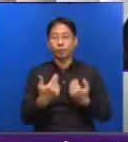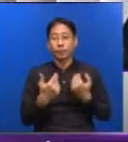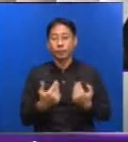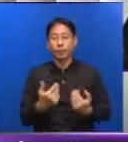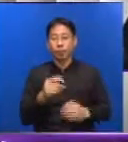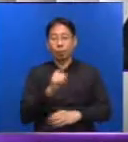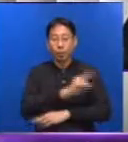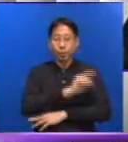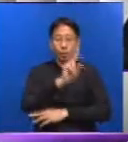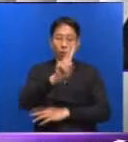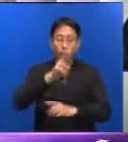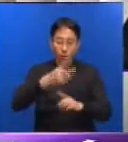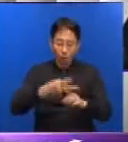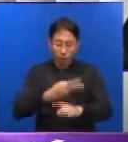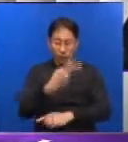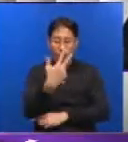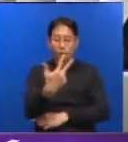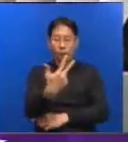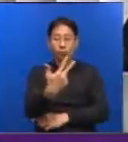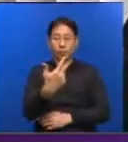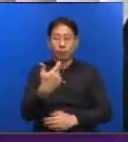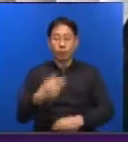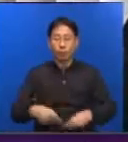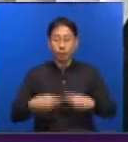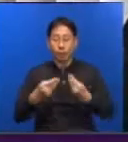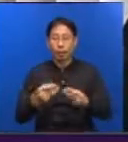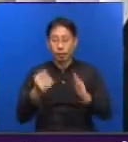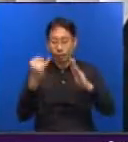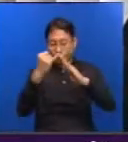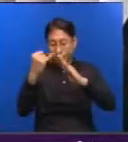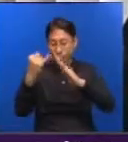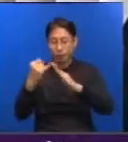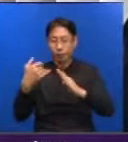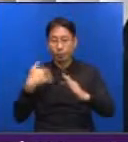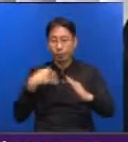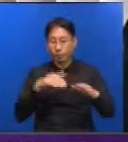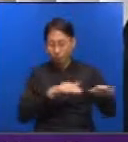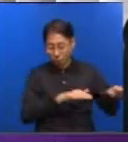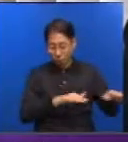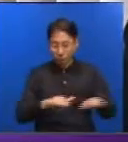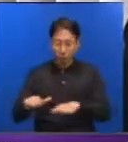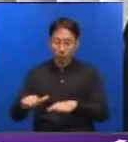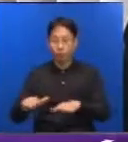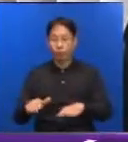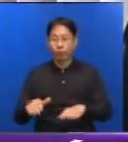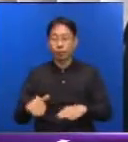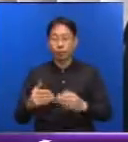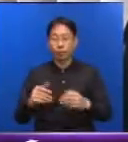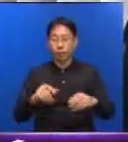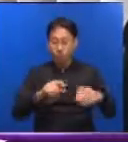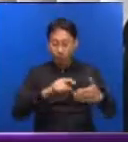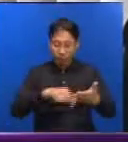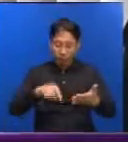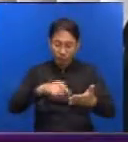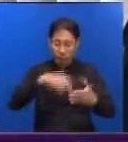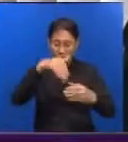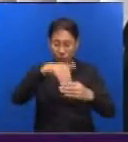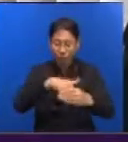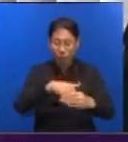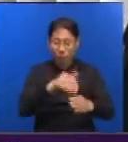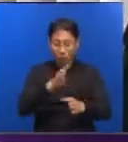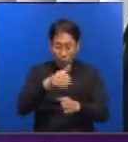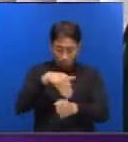นะคะ หbeiter School acreให้แก่จงหวัดที่มีความพร้อมในการจักเลตงก่อน